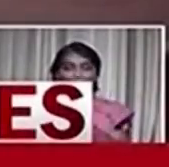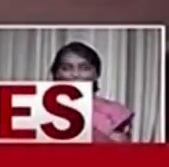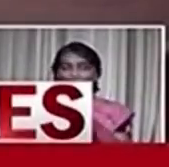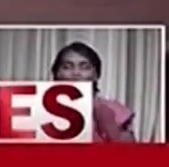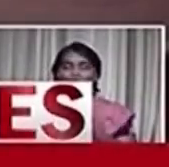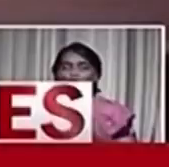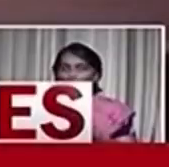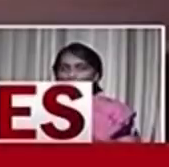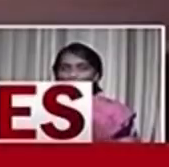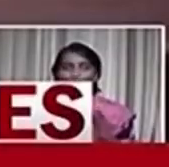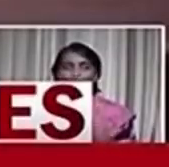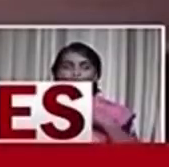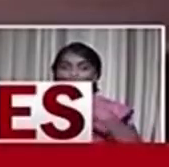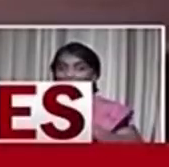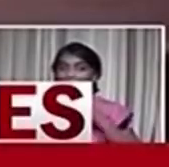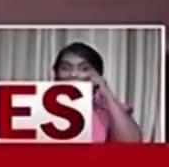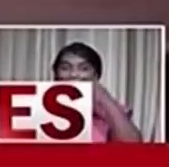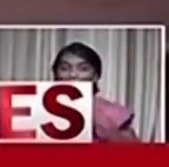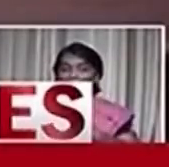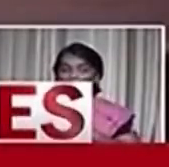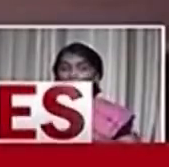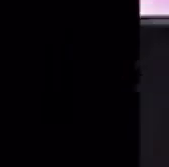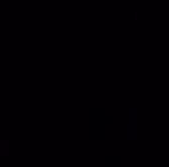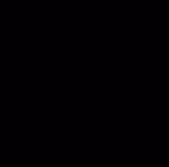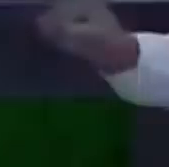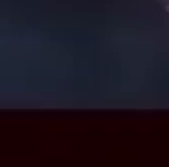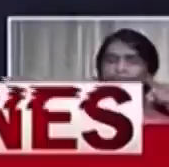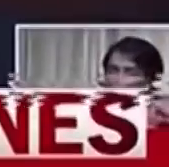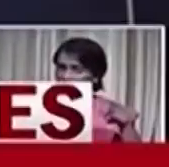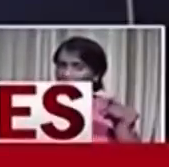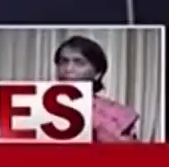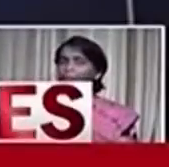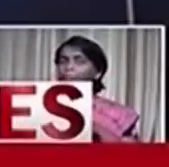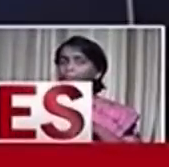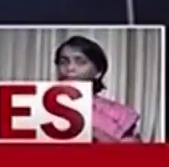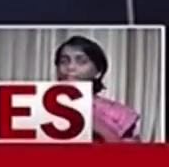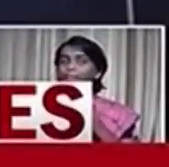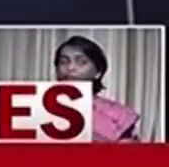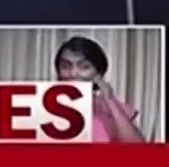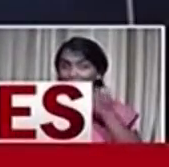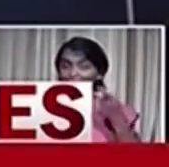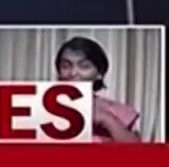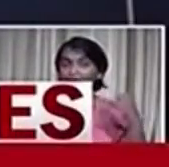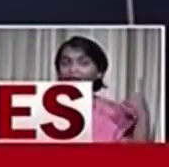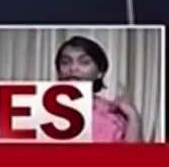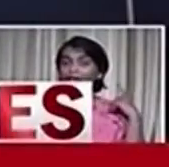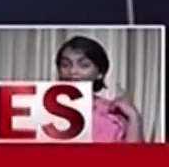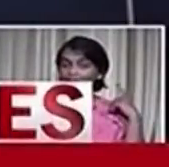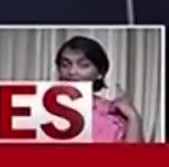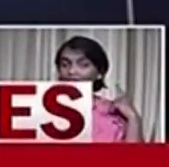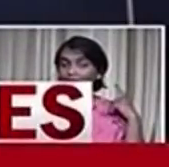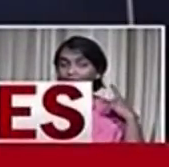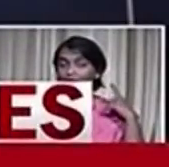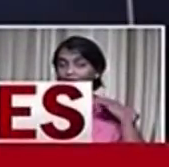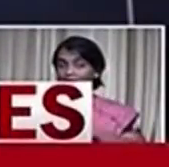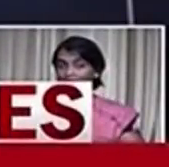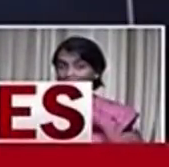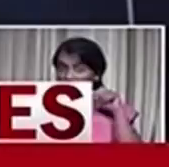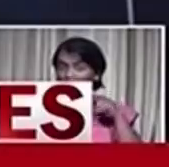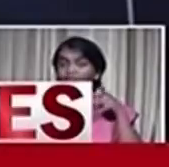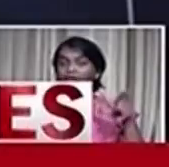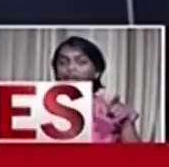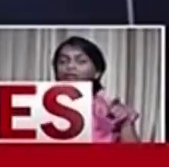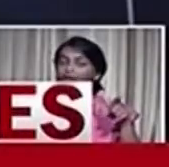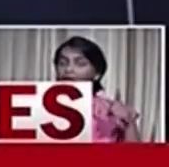දේශපාලඥයෙක්ට උමනා නැහැ මේ රටේ මිනිස්සු දුක් විඳින දැනට උත්තරයක් ගේන්න. Chairman of Avantgarde was at a security meeting on the day of